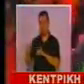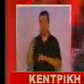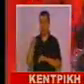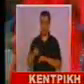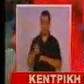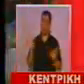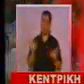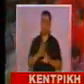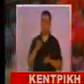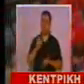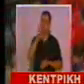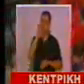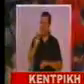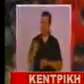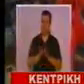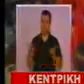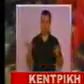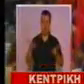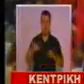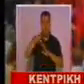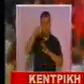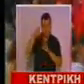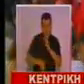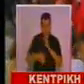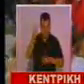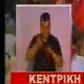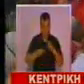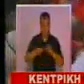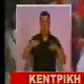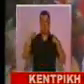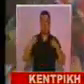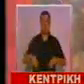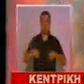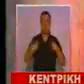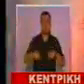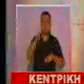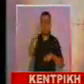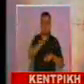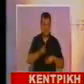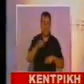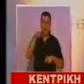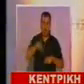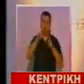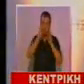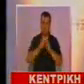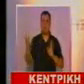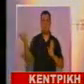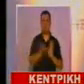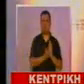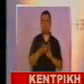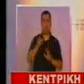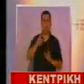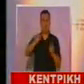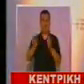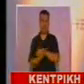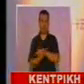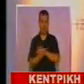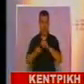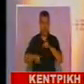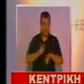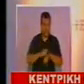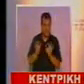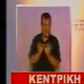είναι η καπιταλιστική κρίση. Αυτή έφερε το μνημόνιο και όχι το ανάποδο. Τα αντιλαϊκά μέτρα άλλωστε που υλοποιούνται σήμερα,